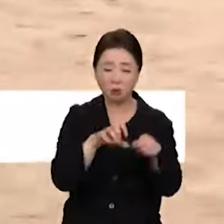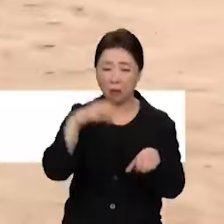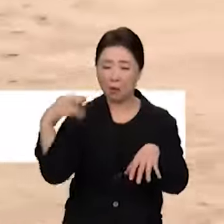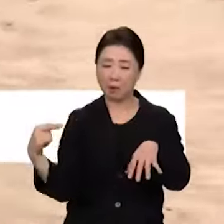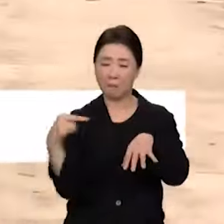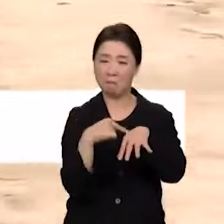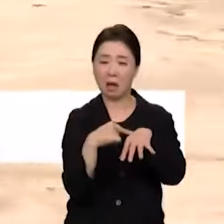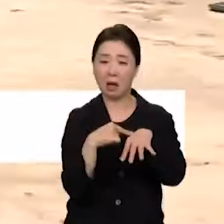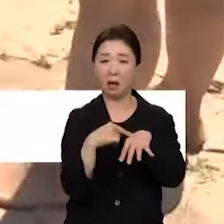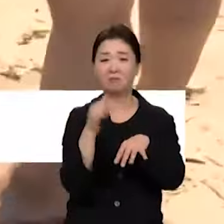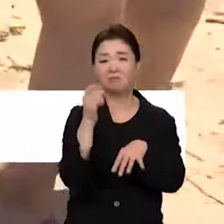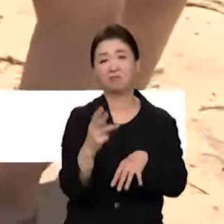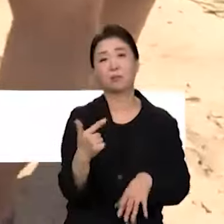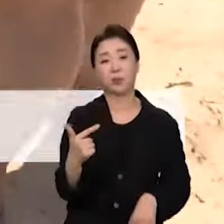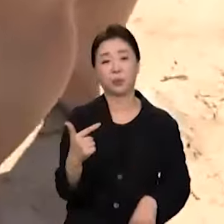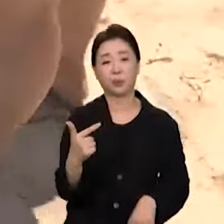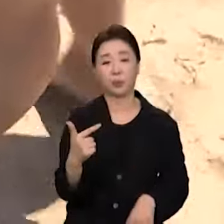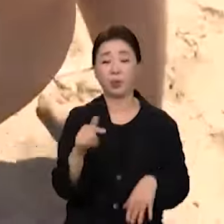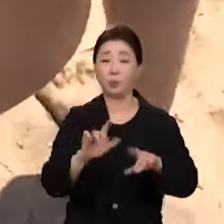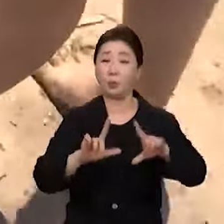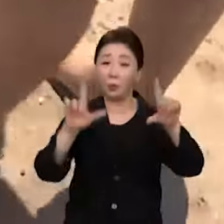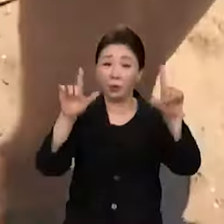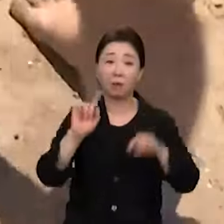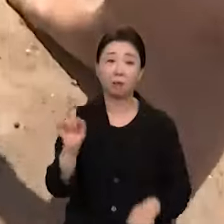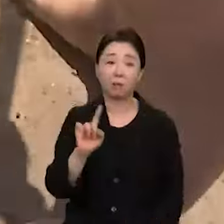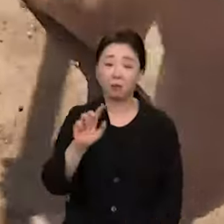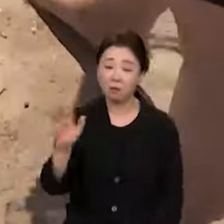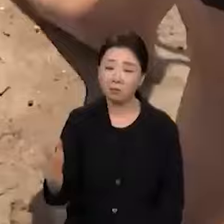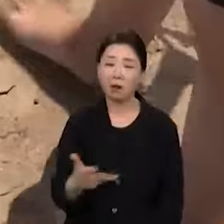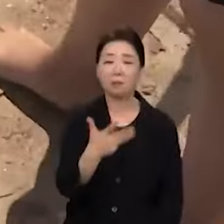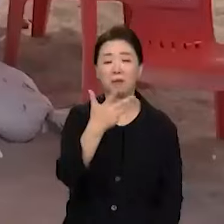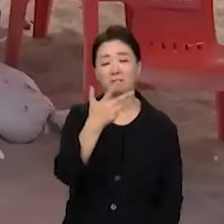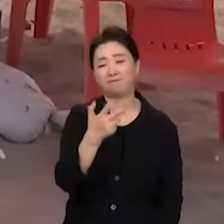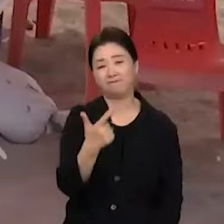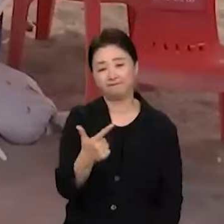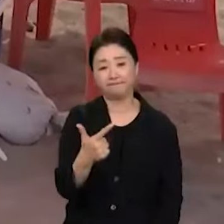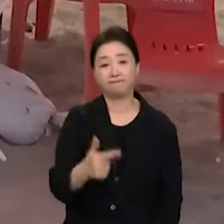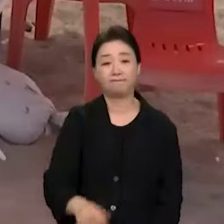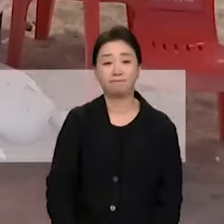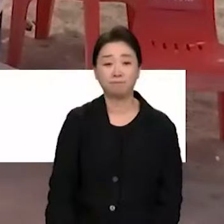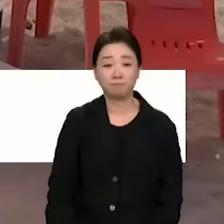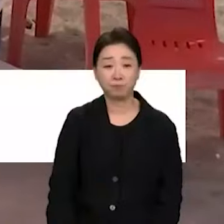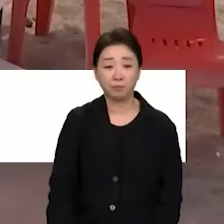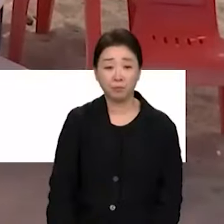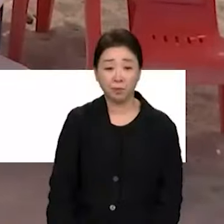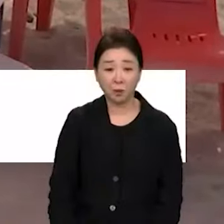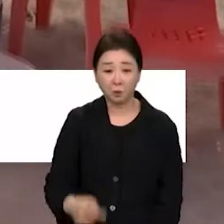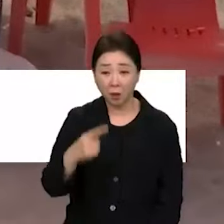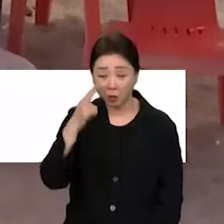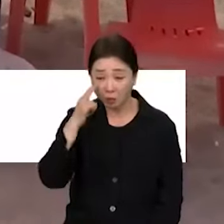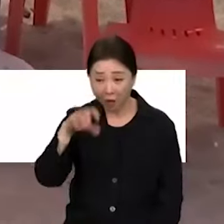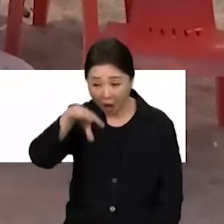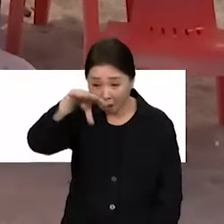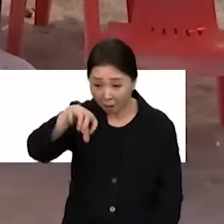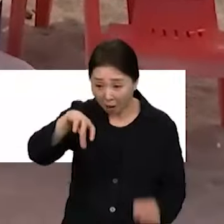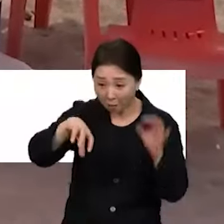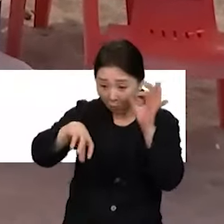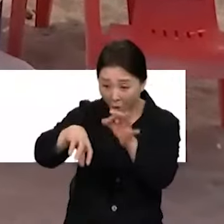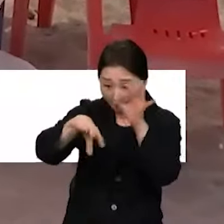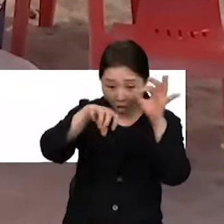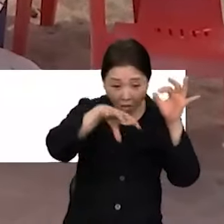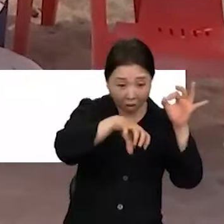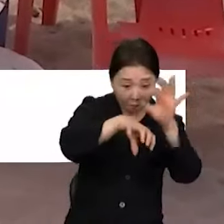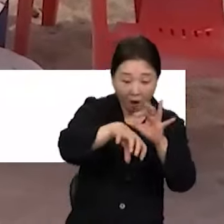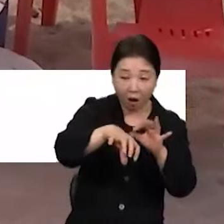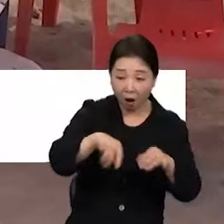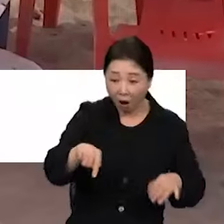신고는 6건이었습니다. 올해는 벌써 856건입니다. 눈에도 이게 왔다 갔다 하는 게 보이니까